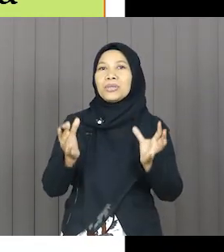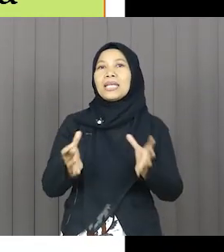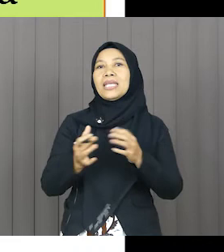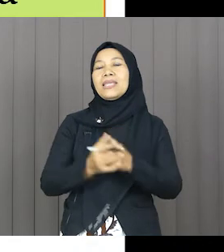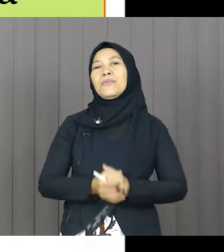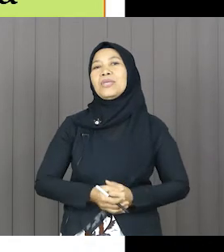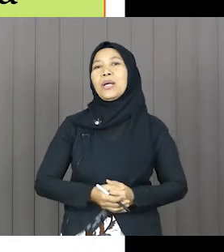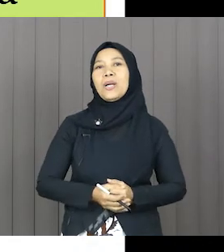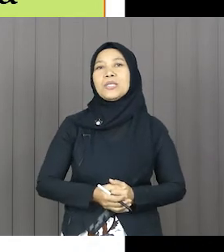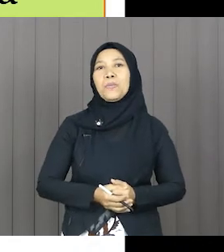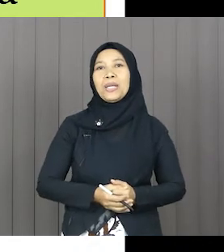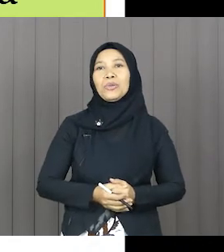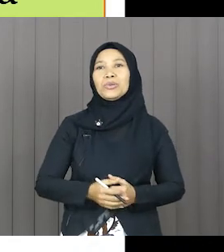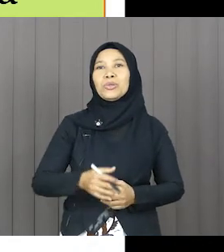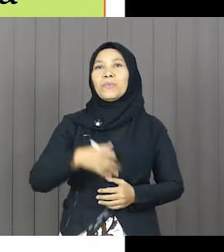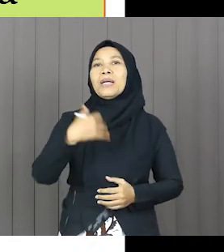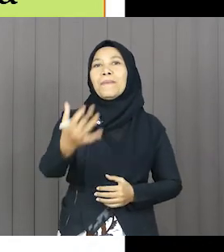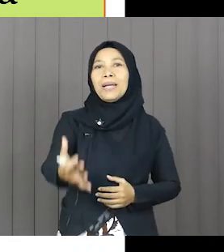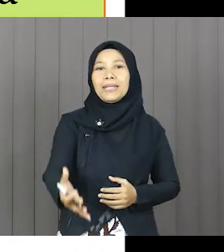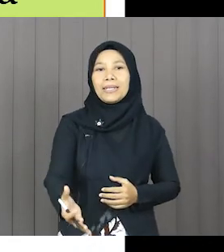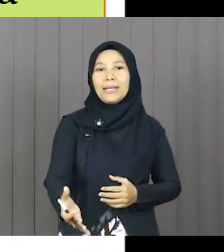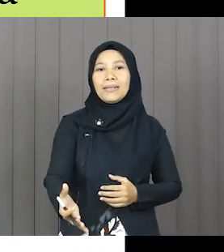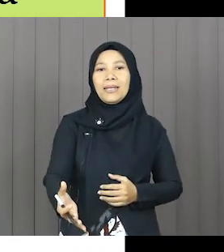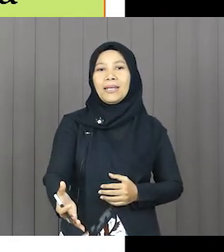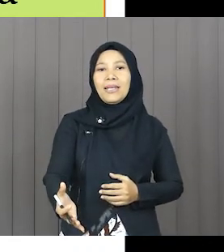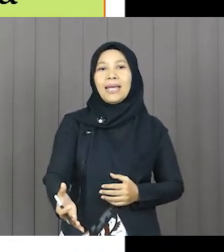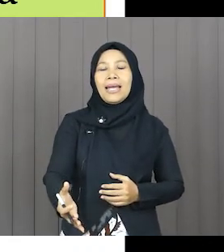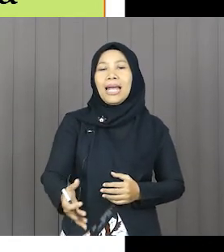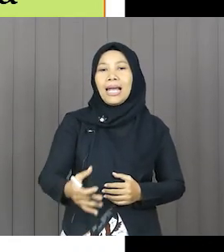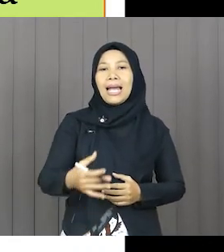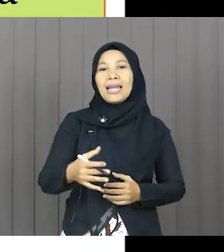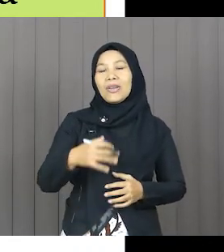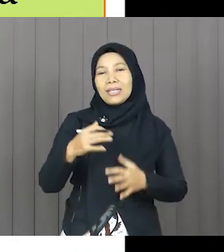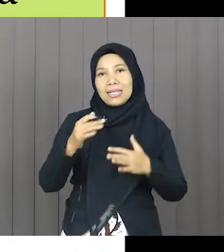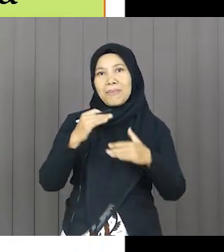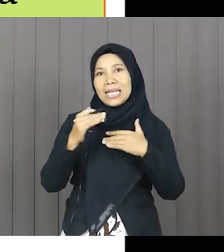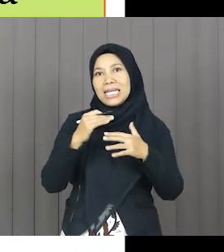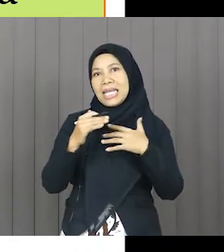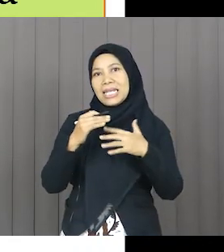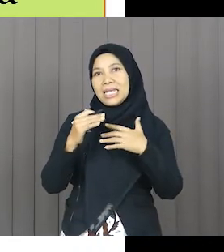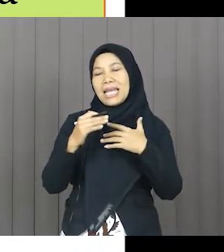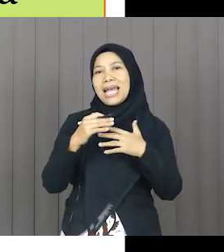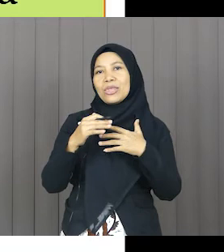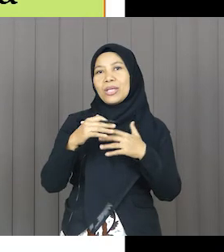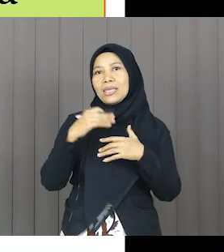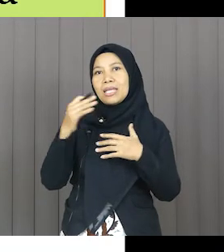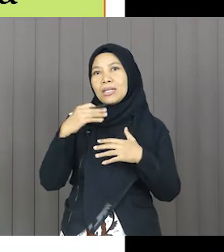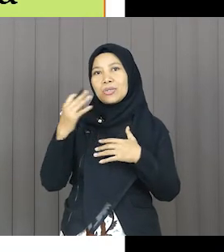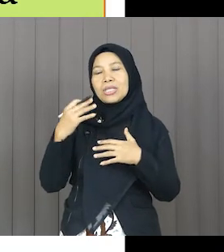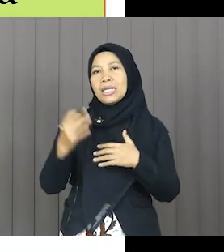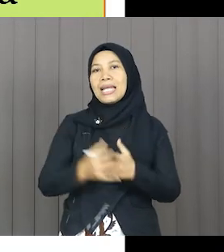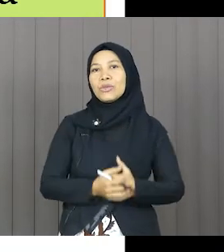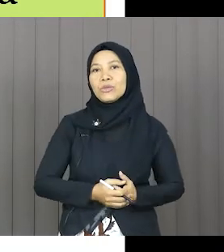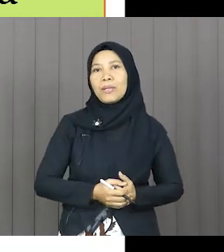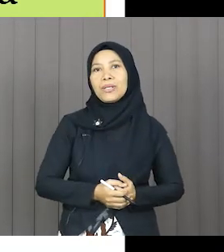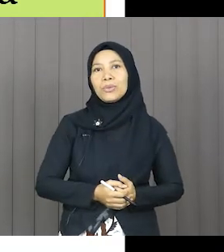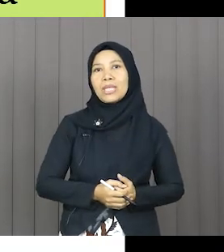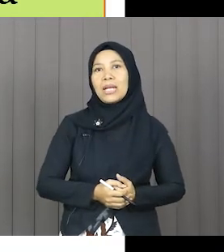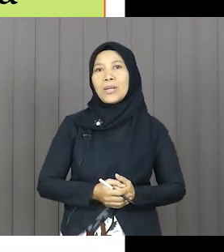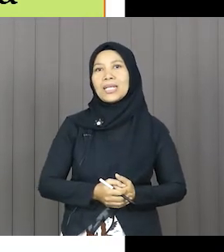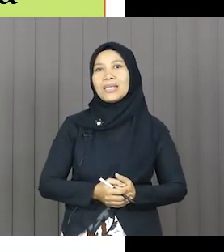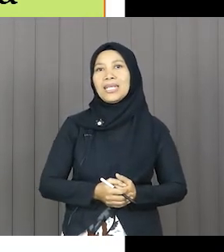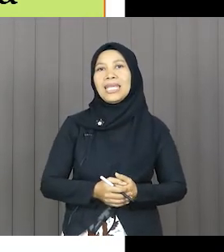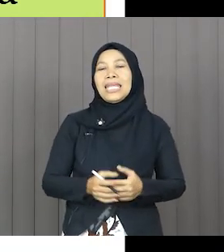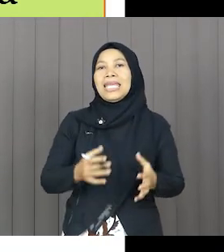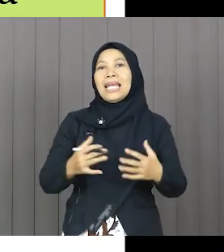Namanya hutang, kita punya kewajiban untuk mengembalikan. Nah, kalau kemandirian kita atau kita terus tergantung pada